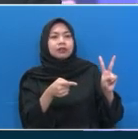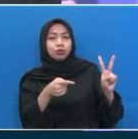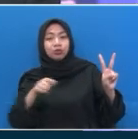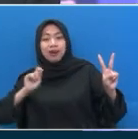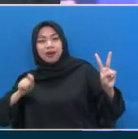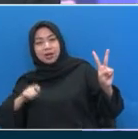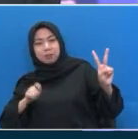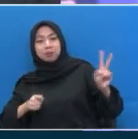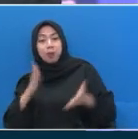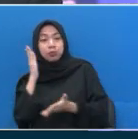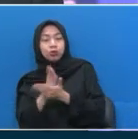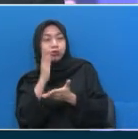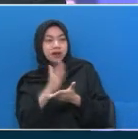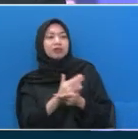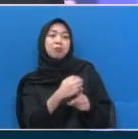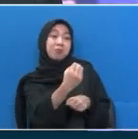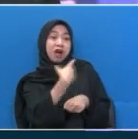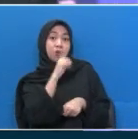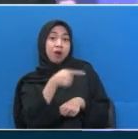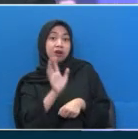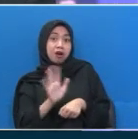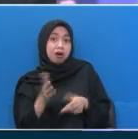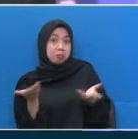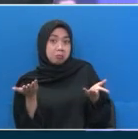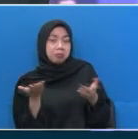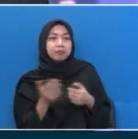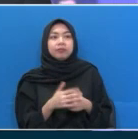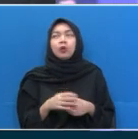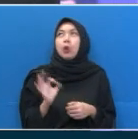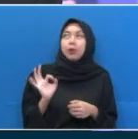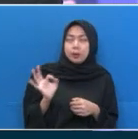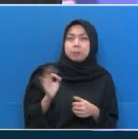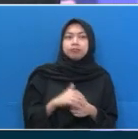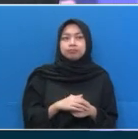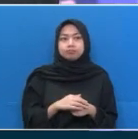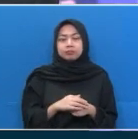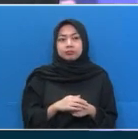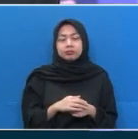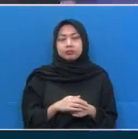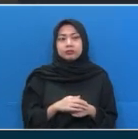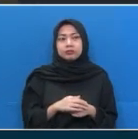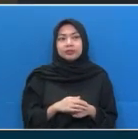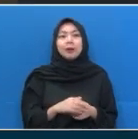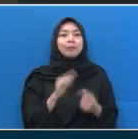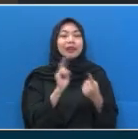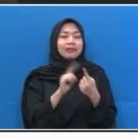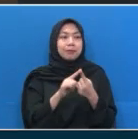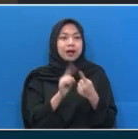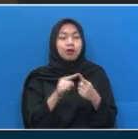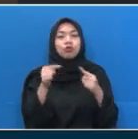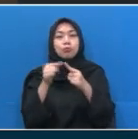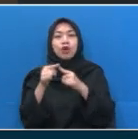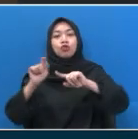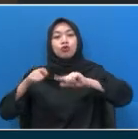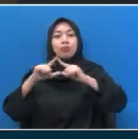Seperti apa Dalam pertimbangan Hakim ya jadi begini ya kita harus bicara alat bukti dulu dalam hukum acara